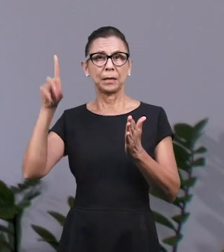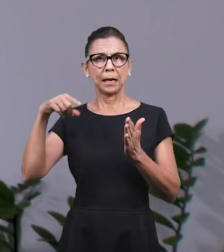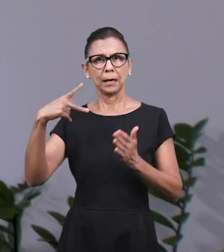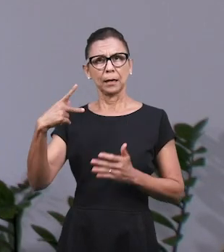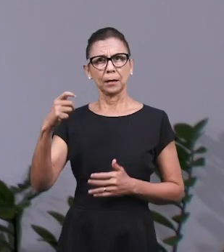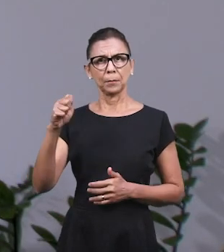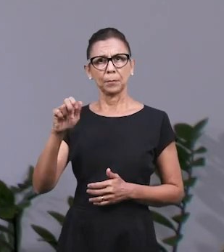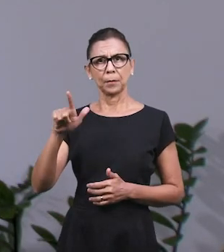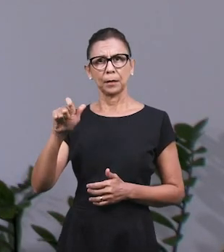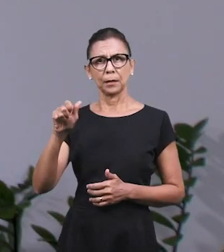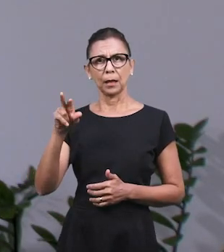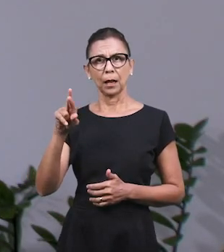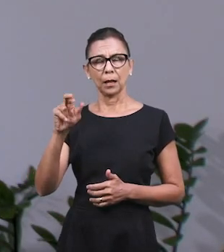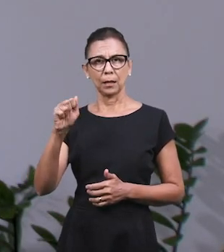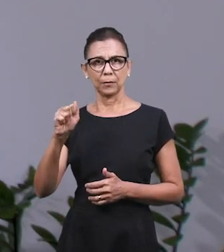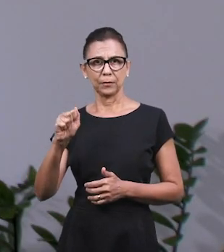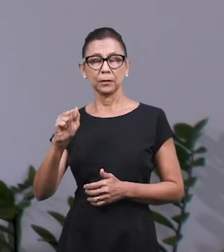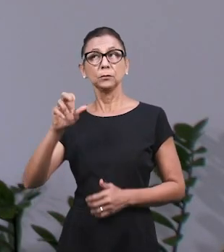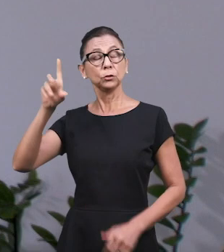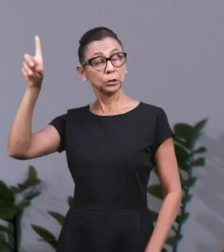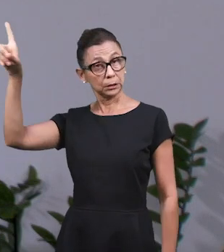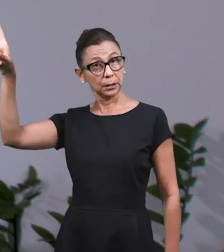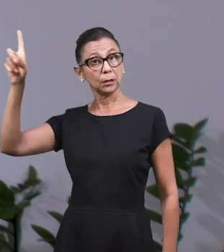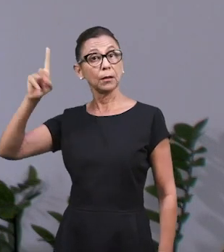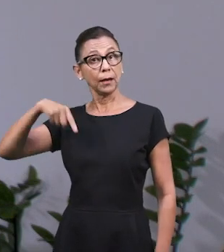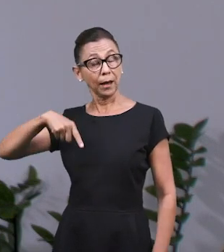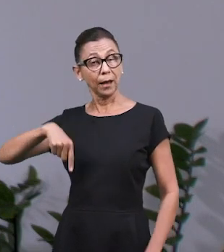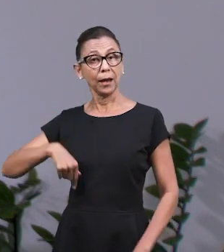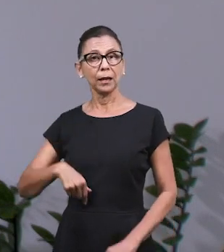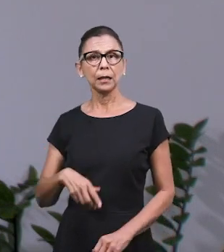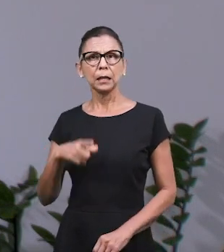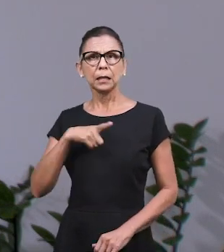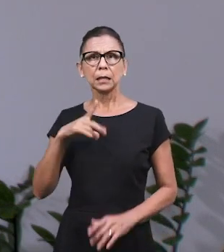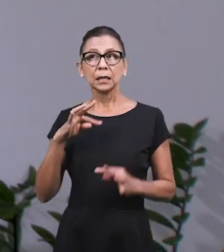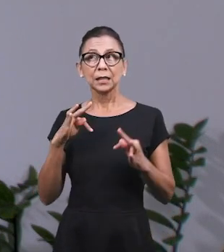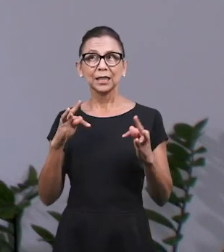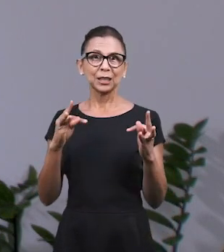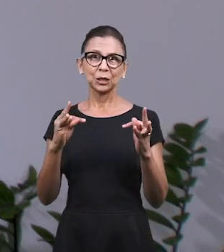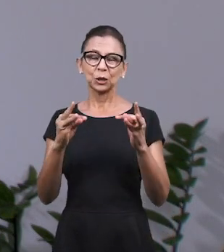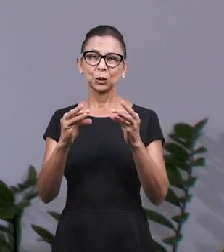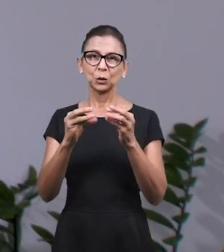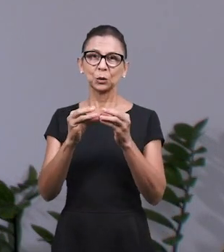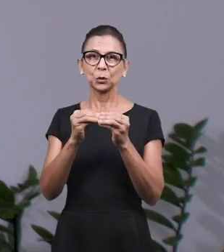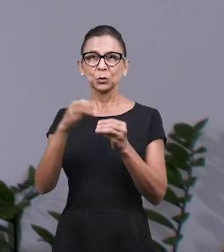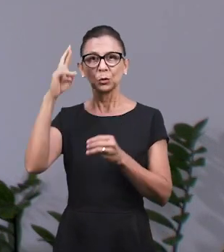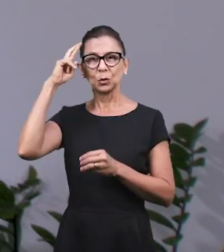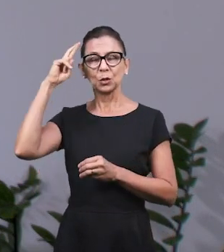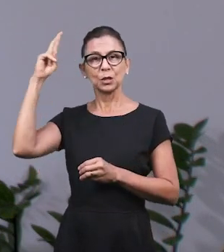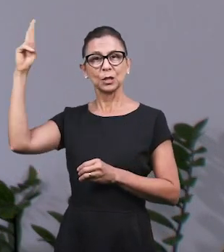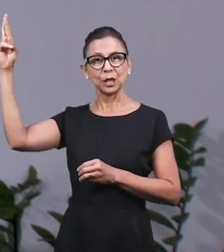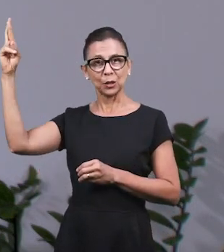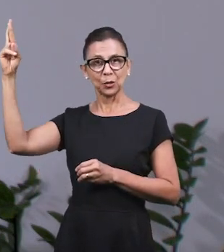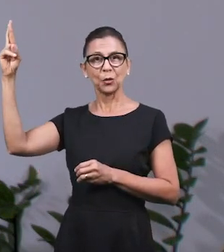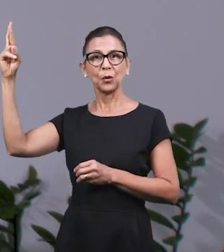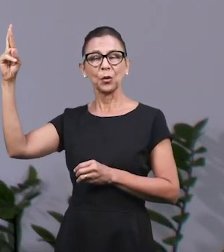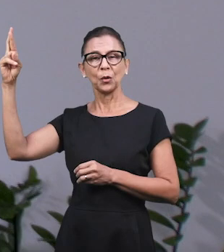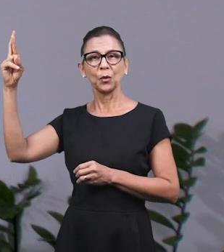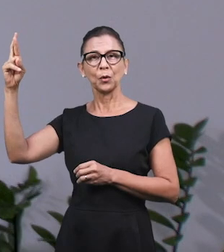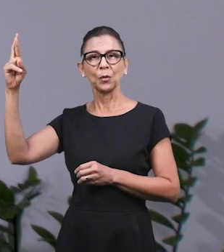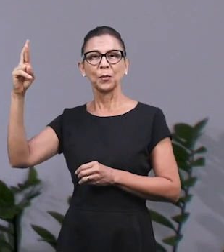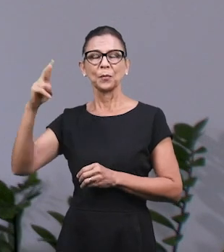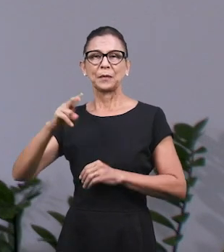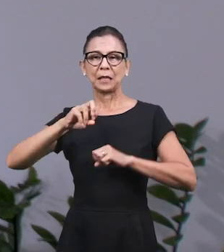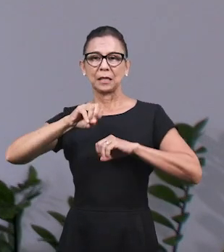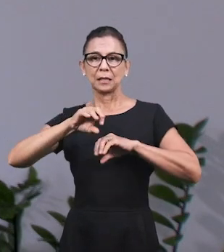La Bible est la parole de Dieu, c'est-à-dire, en elle, nous retrouvons tout ce que le Seigneur Dieu, à travers ses